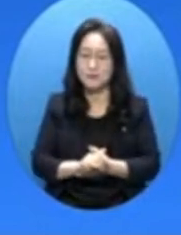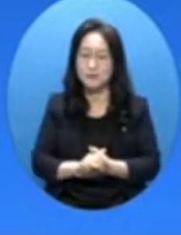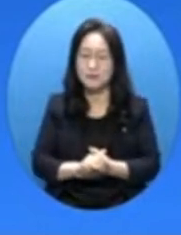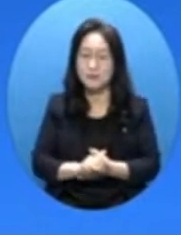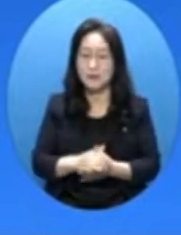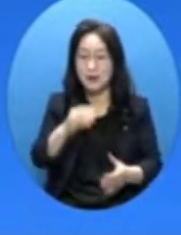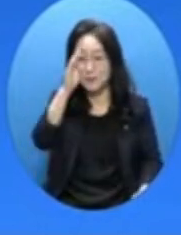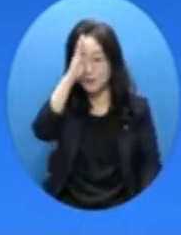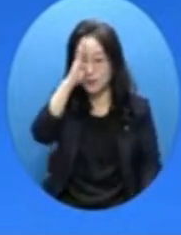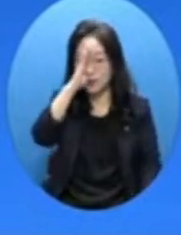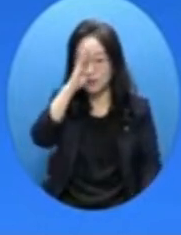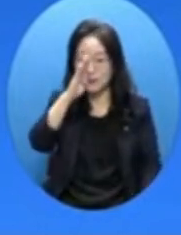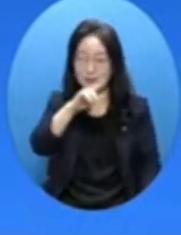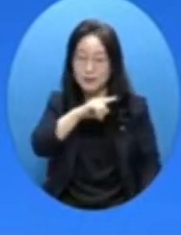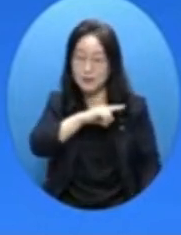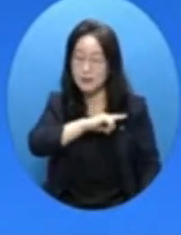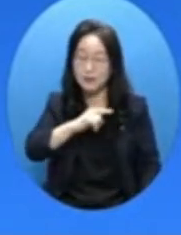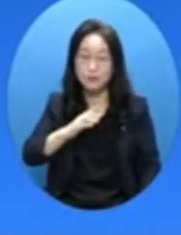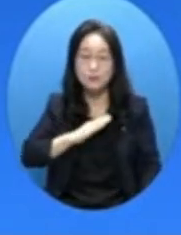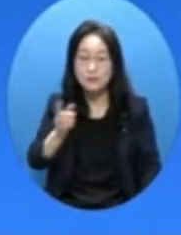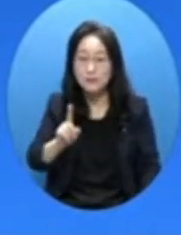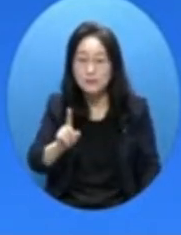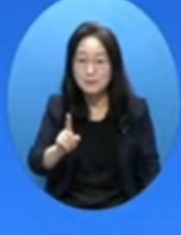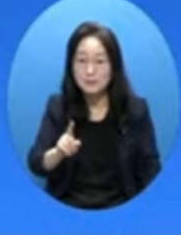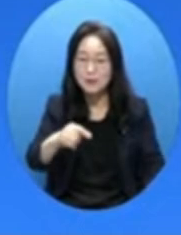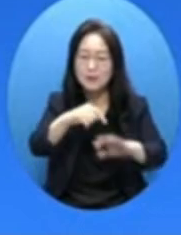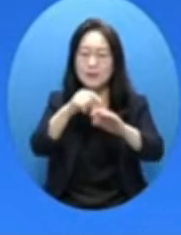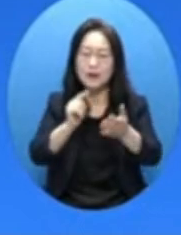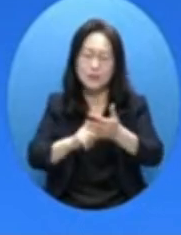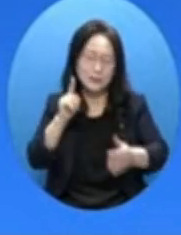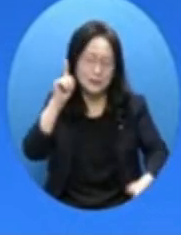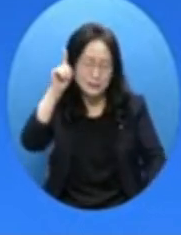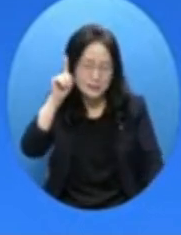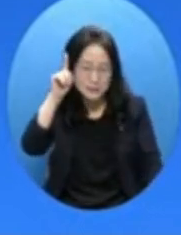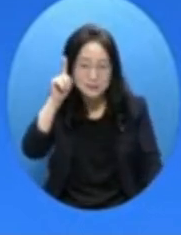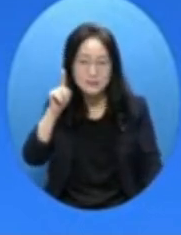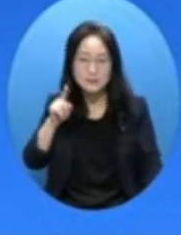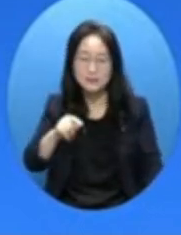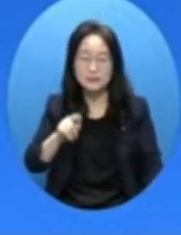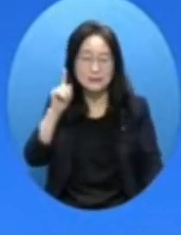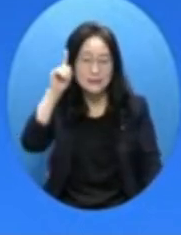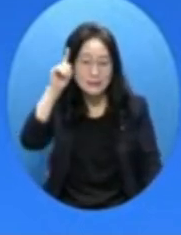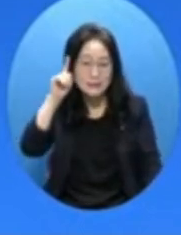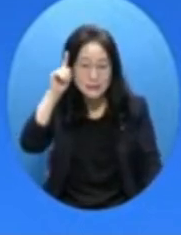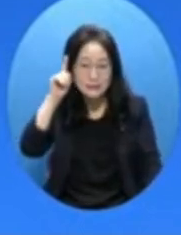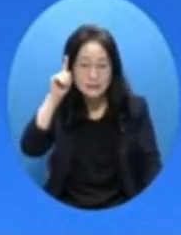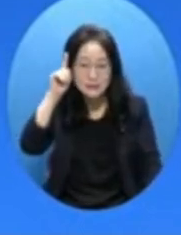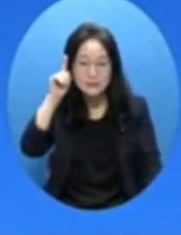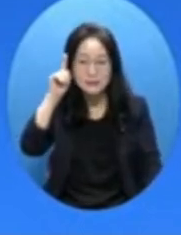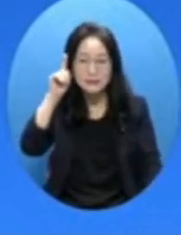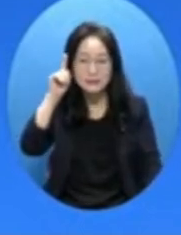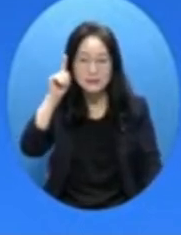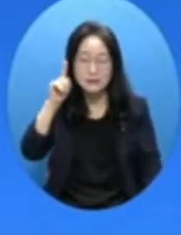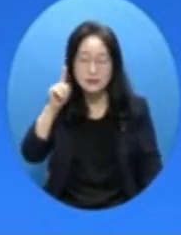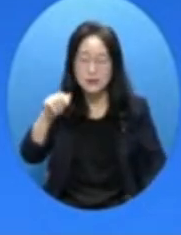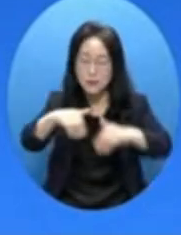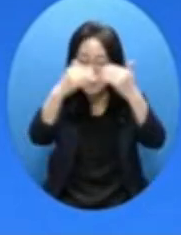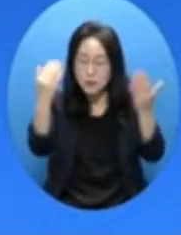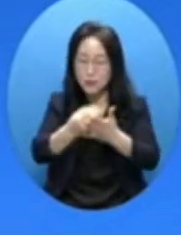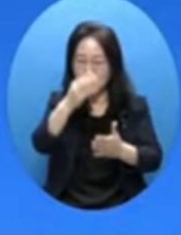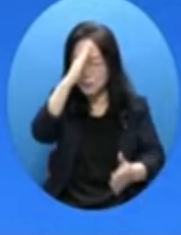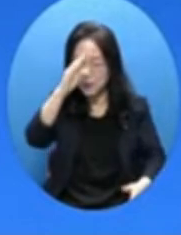병 중에 가장 무서운 병이 마음의 스트레스라고 합니다. 스트레스가 만병의